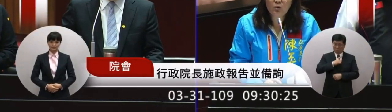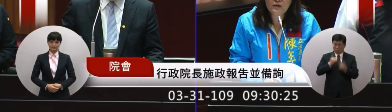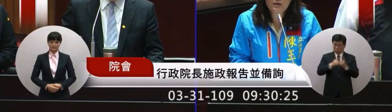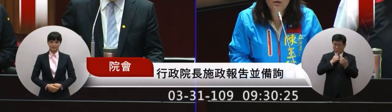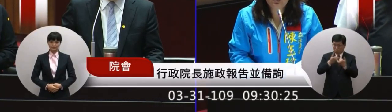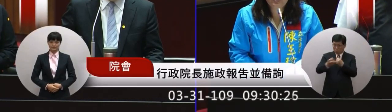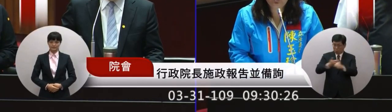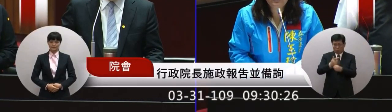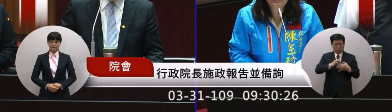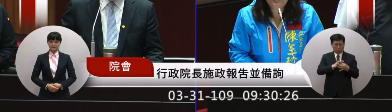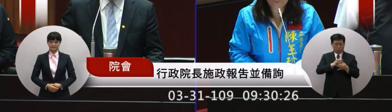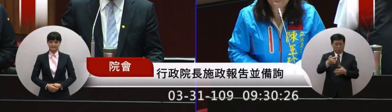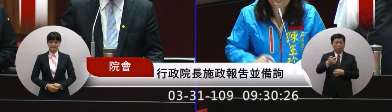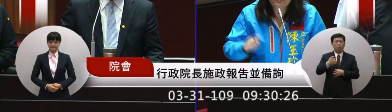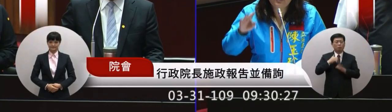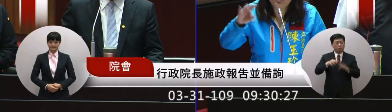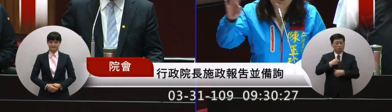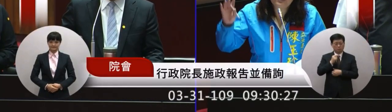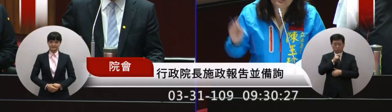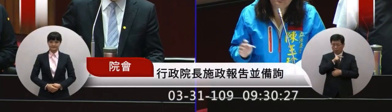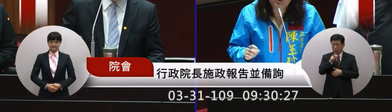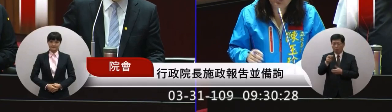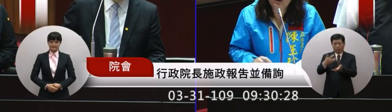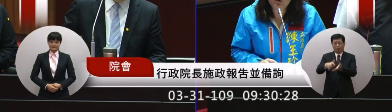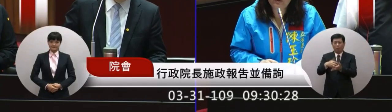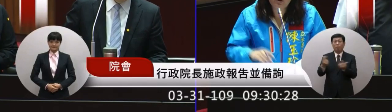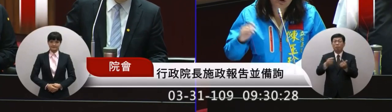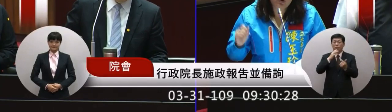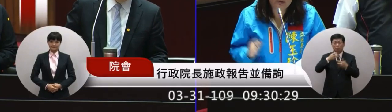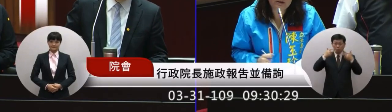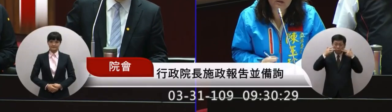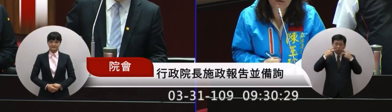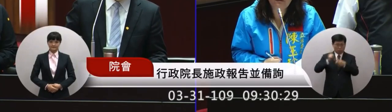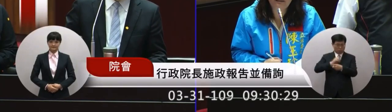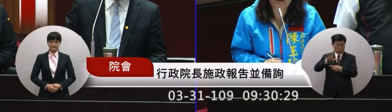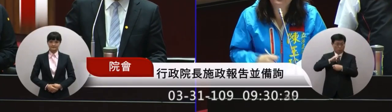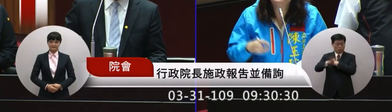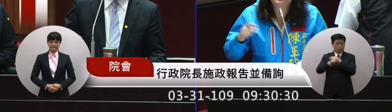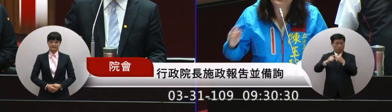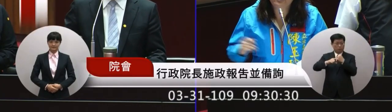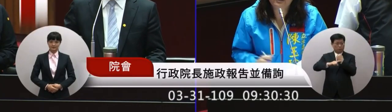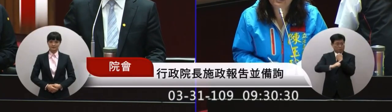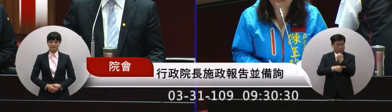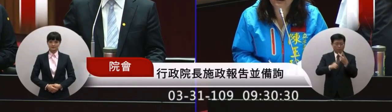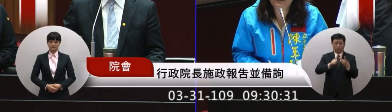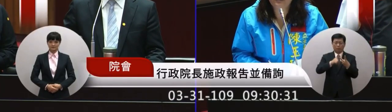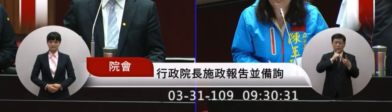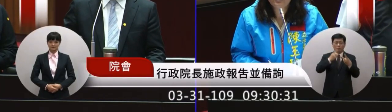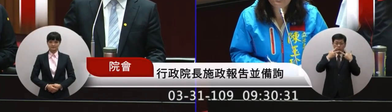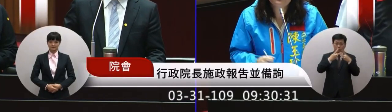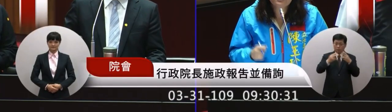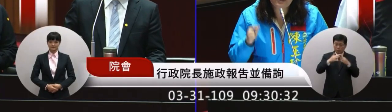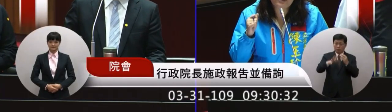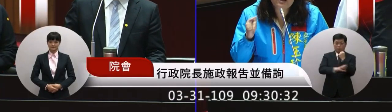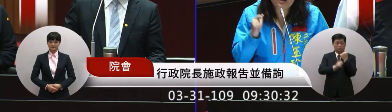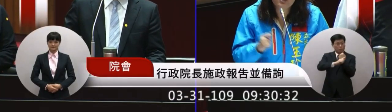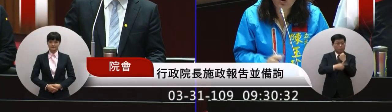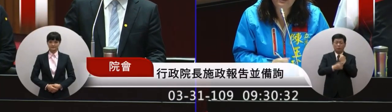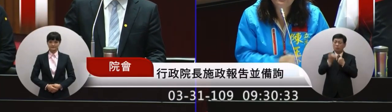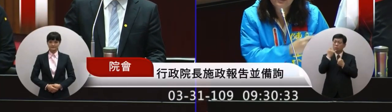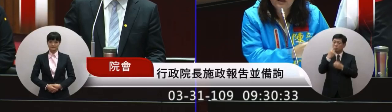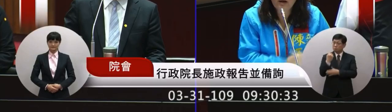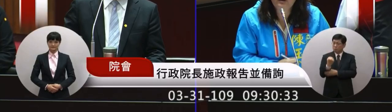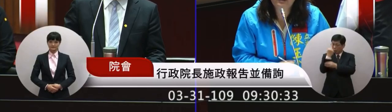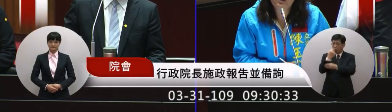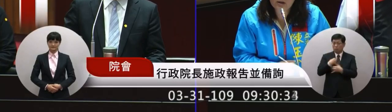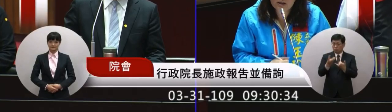离岛的关心哦，所以我们看到现在很多，比如说原住民有原住民基本法嘛，客家也有客家嘛，那您是不是可以支持我